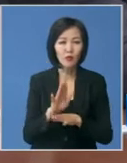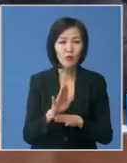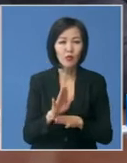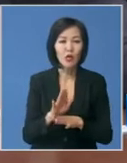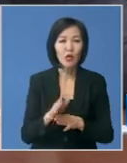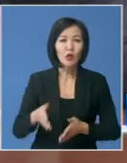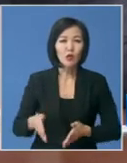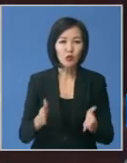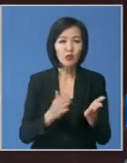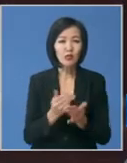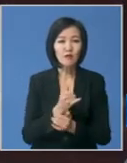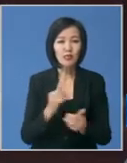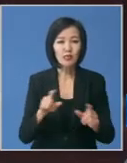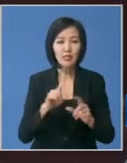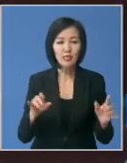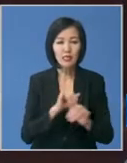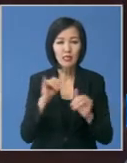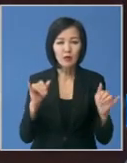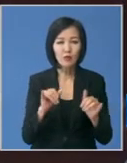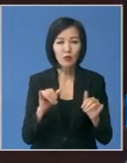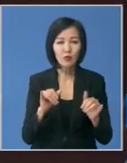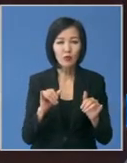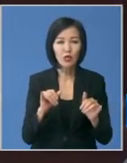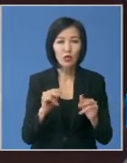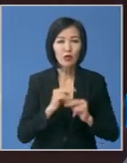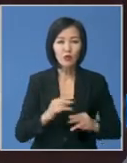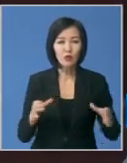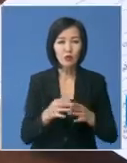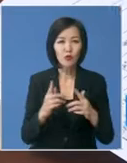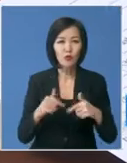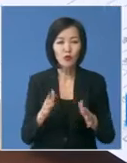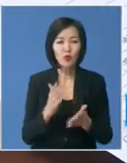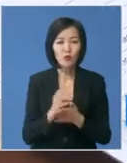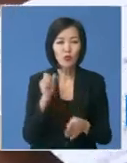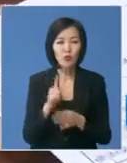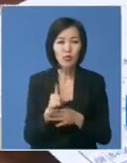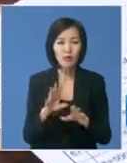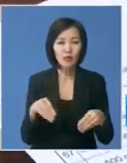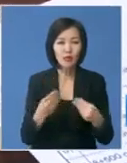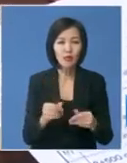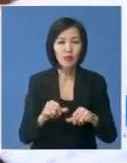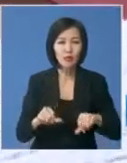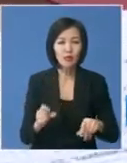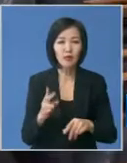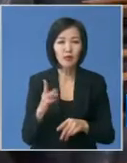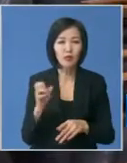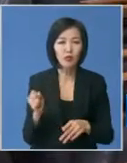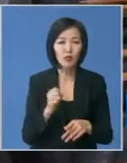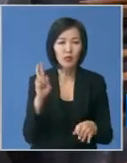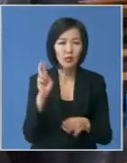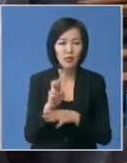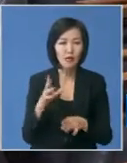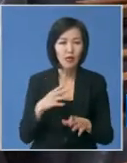сервис нысандарын дамыту жөнінде жұмыс тобы құрылған болатын. Оларға тиісті тапсырмалар беріліп, комиссия мүшелері бірнеше аудандарды аралап көрген